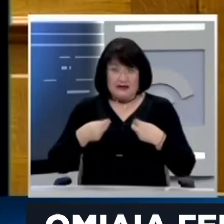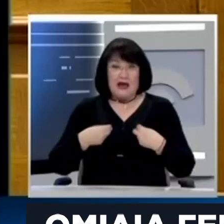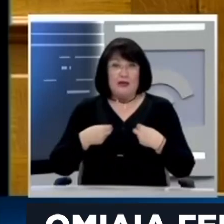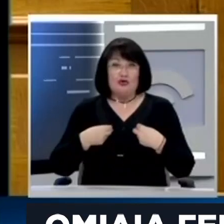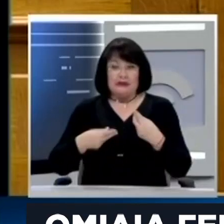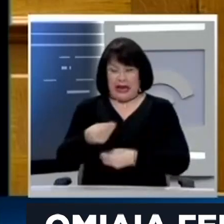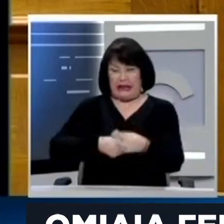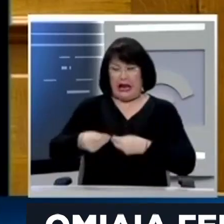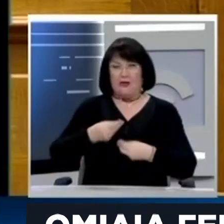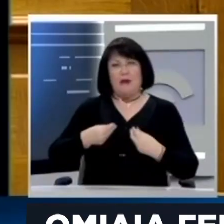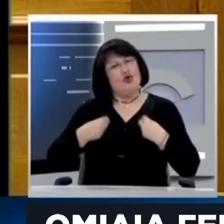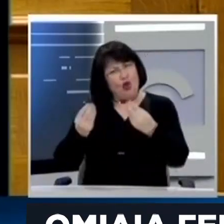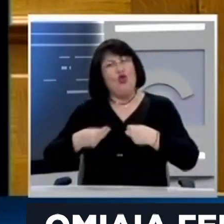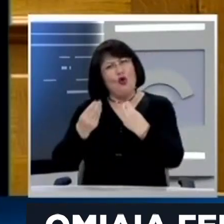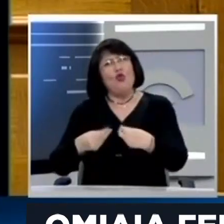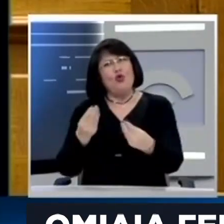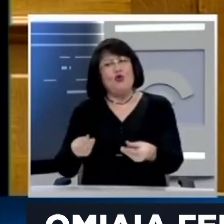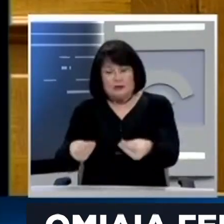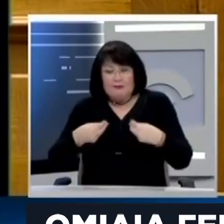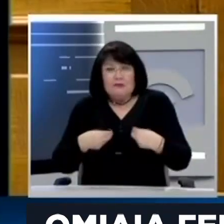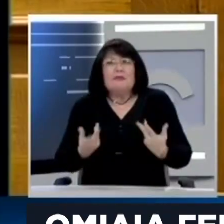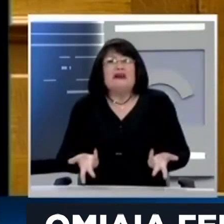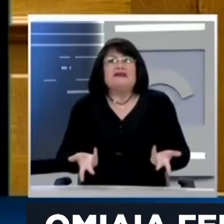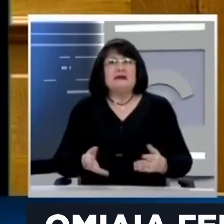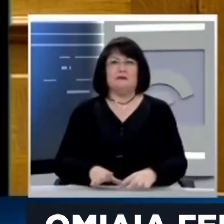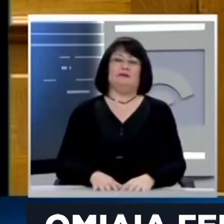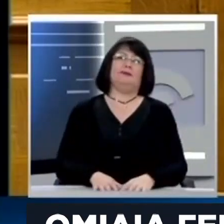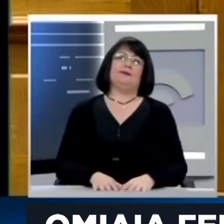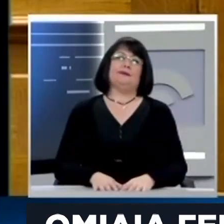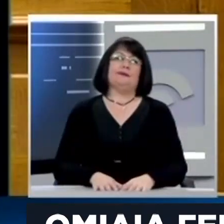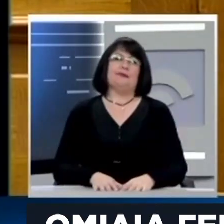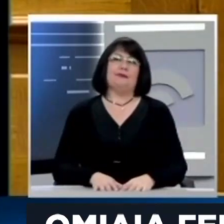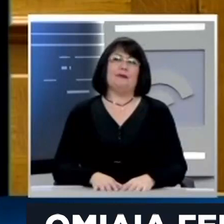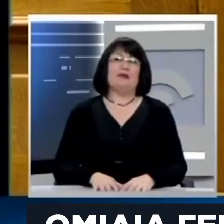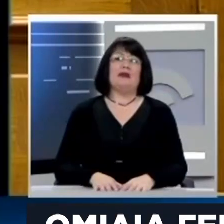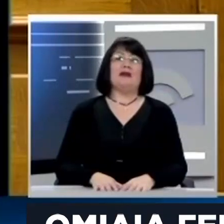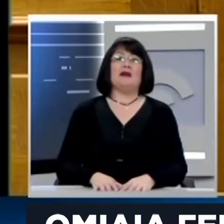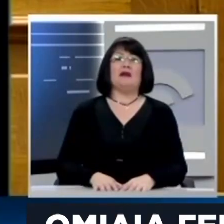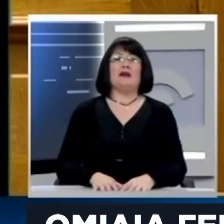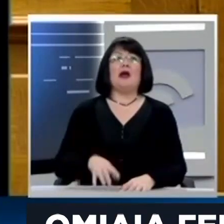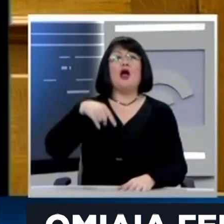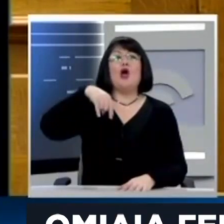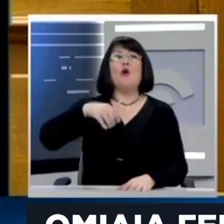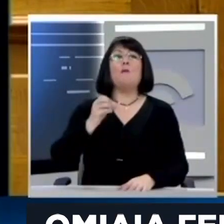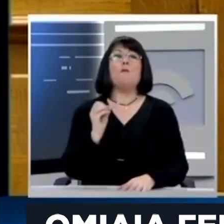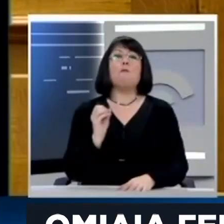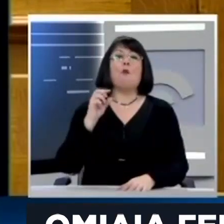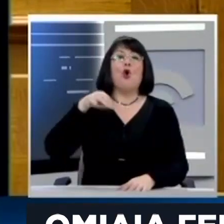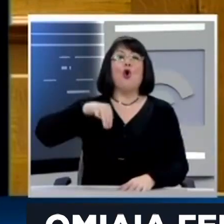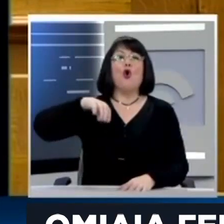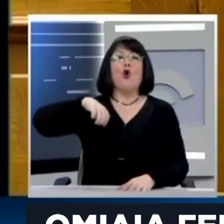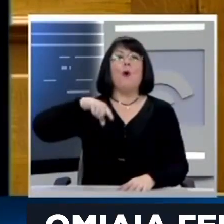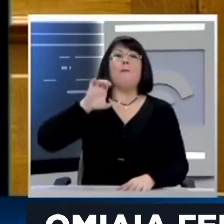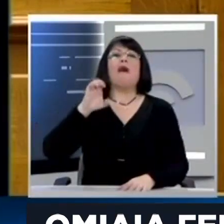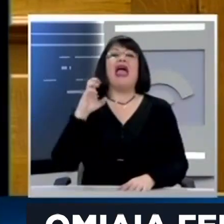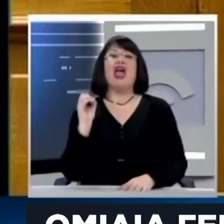ως αντάλλαγμα. Και δεν εννοώ βέβαια τα ανέξοδα ευχολόγια του κυρίου Πομπέο. Έχουμε ζητήσει